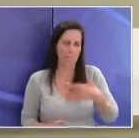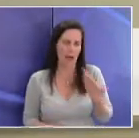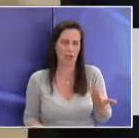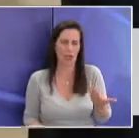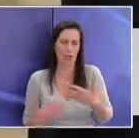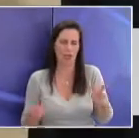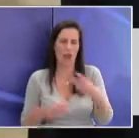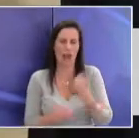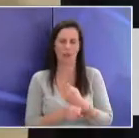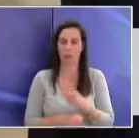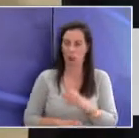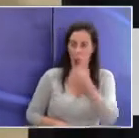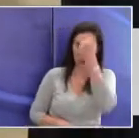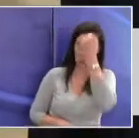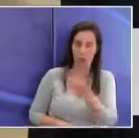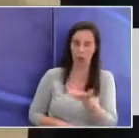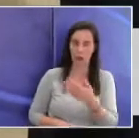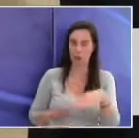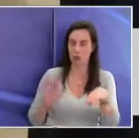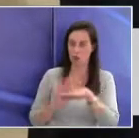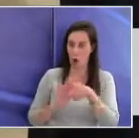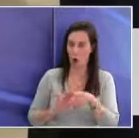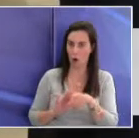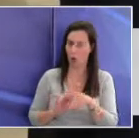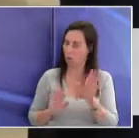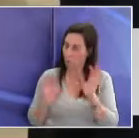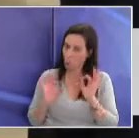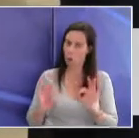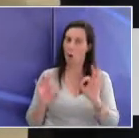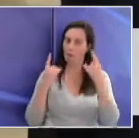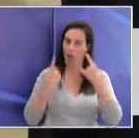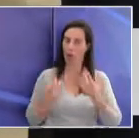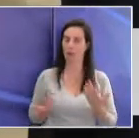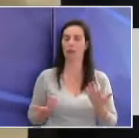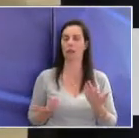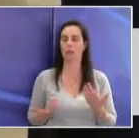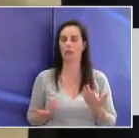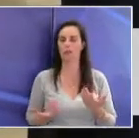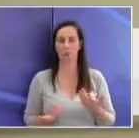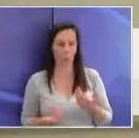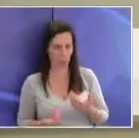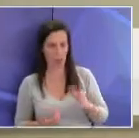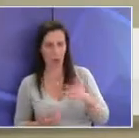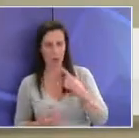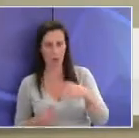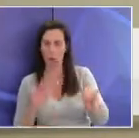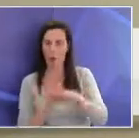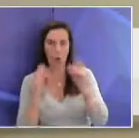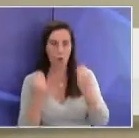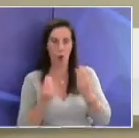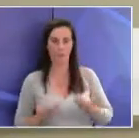סופונה. ולא תצטערו על זה שהחוק שהוא לא היה רע עבור החרדים... אני תתפלא שמה, אני אגיד לך, הוא חוק